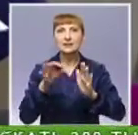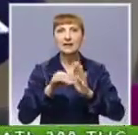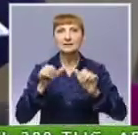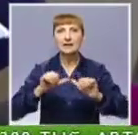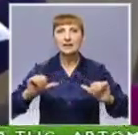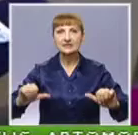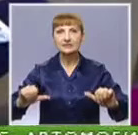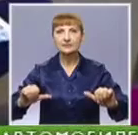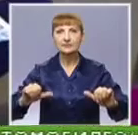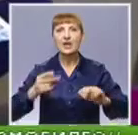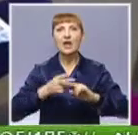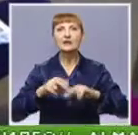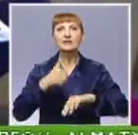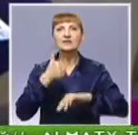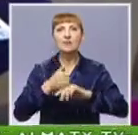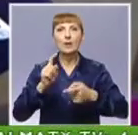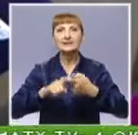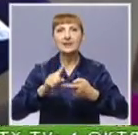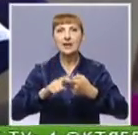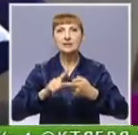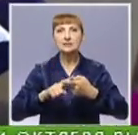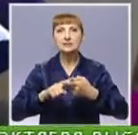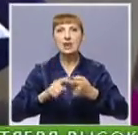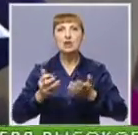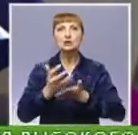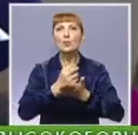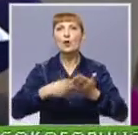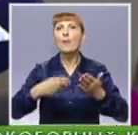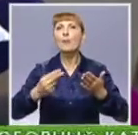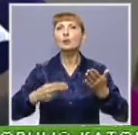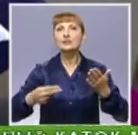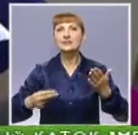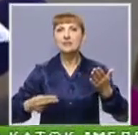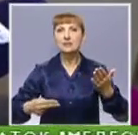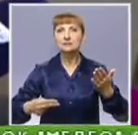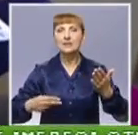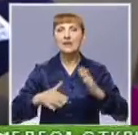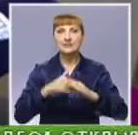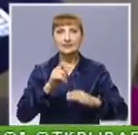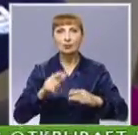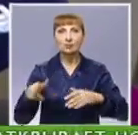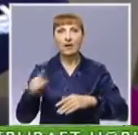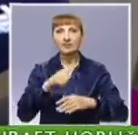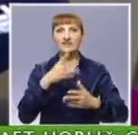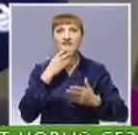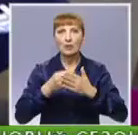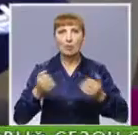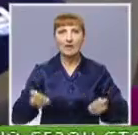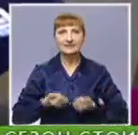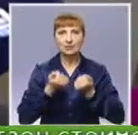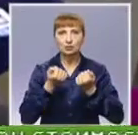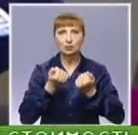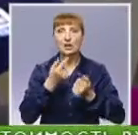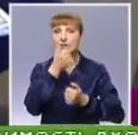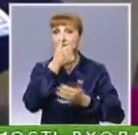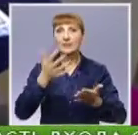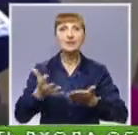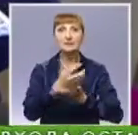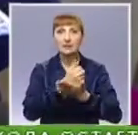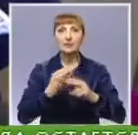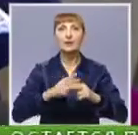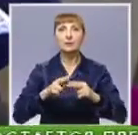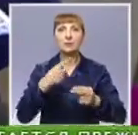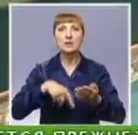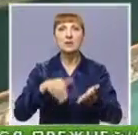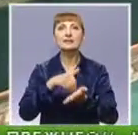комиссии. Это в основном касалось сбора подписей депутатов в свою поддержку. Не смогли собрать, поэтому мы